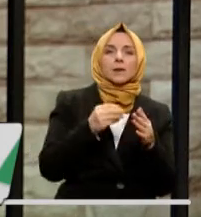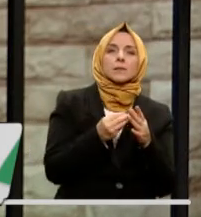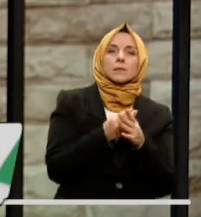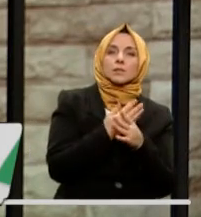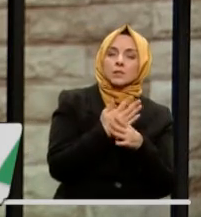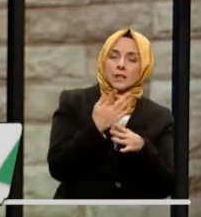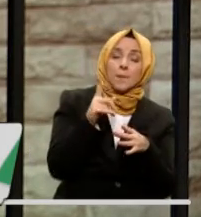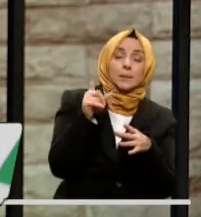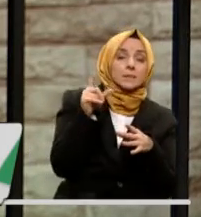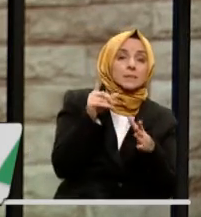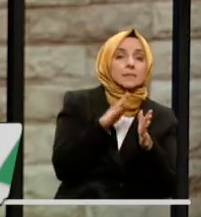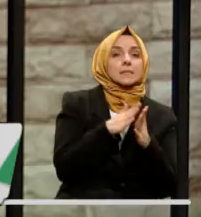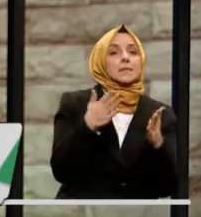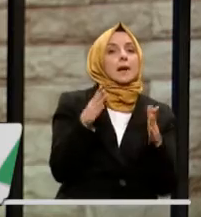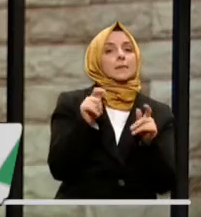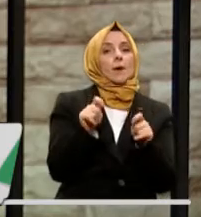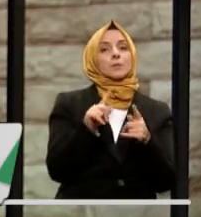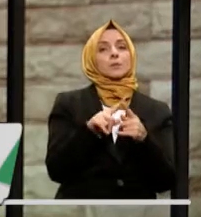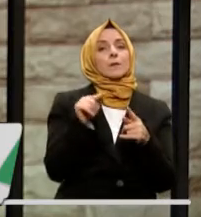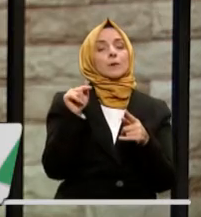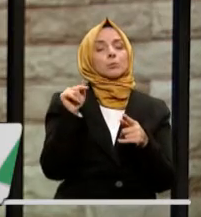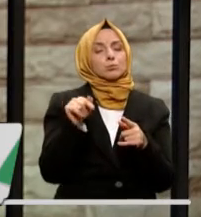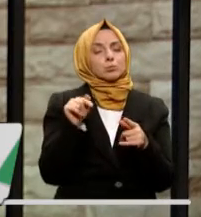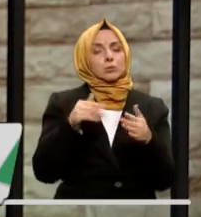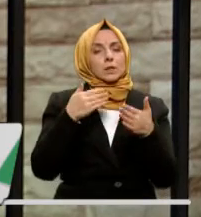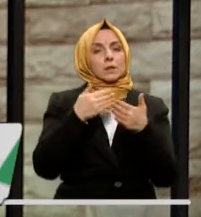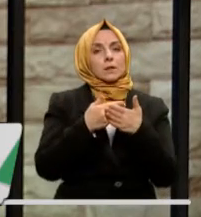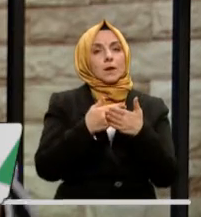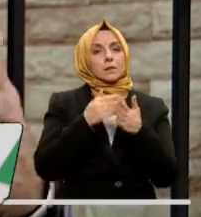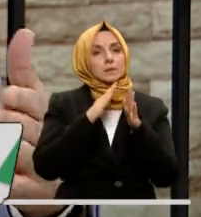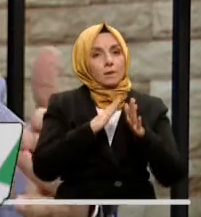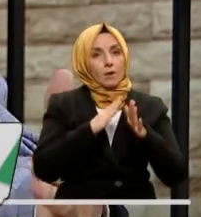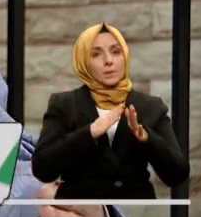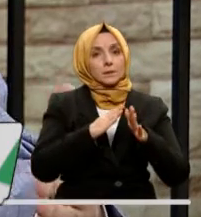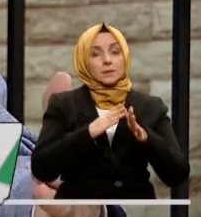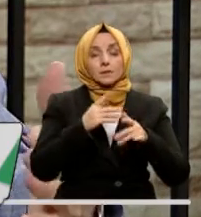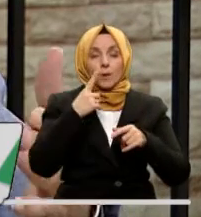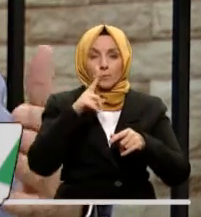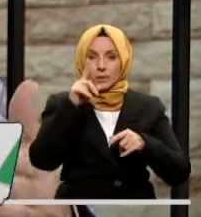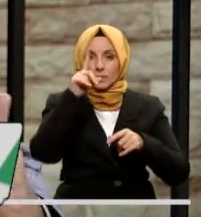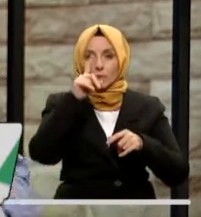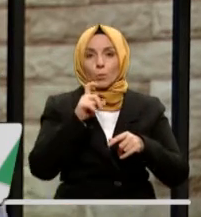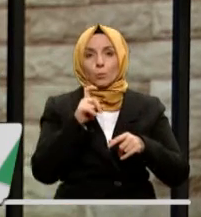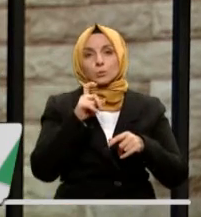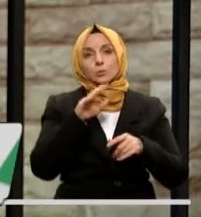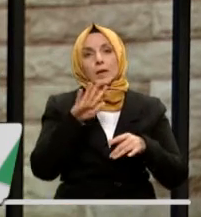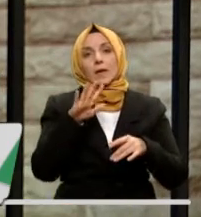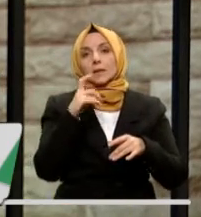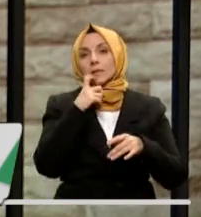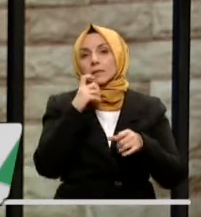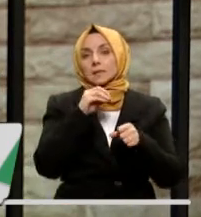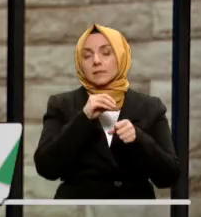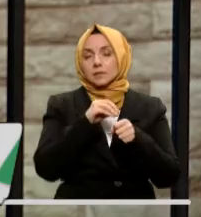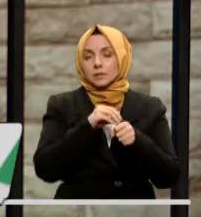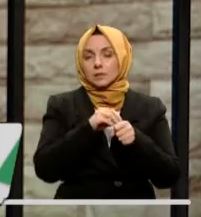4 sayı çıkartmış hız ve günümüze kadar da bu dergi devam etti yani Otağ 1950 yılında başlayan dergimiz